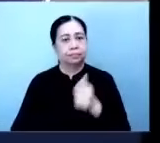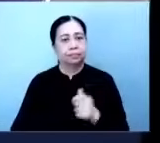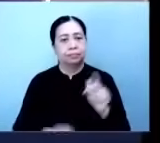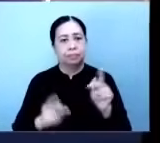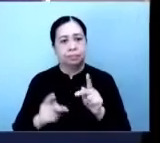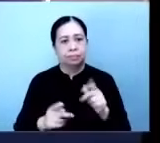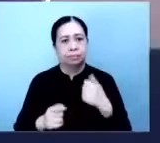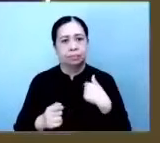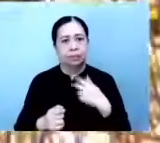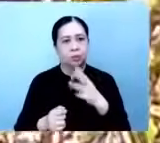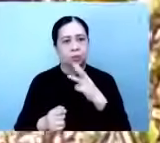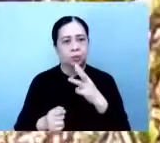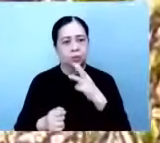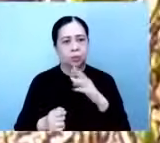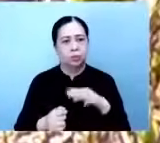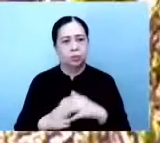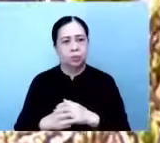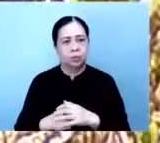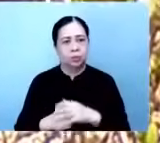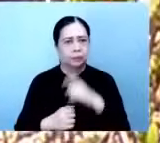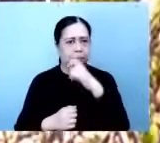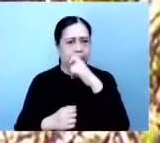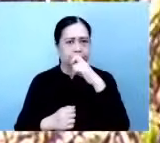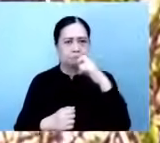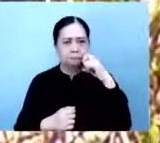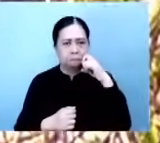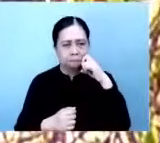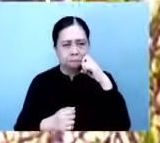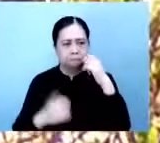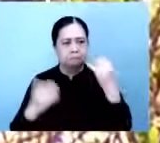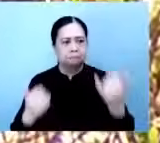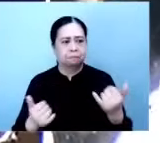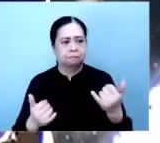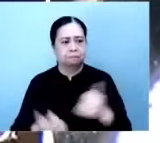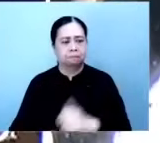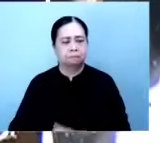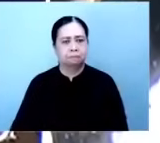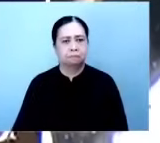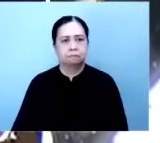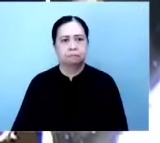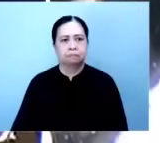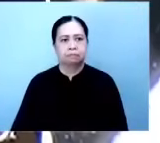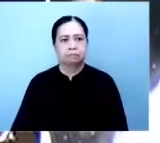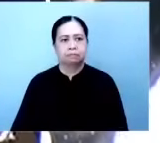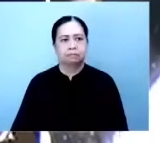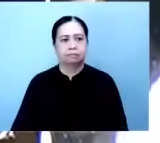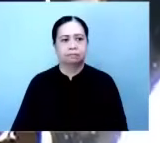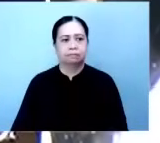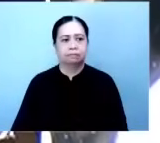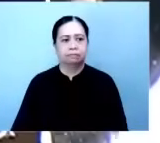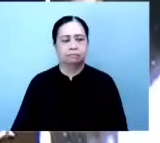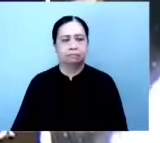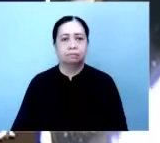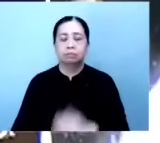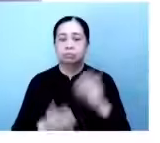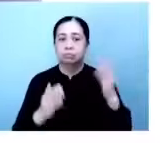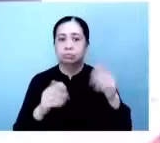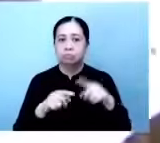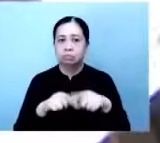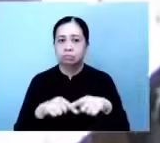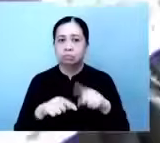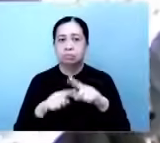may supply ng tubig. Natutuyo na ang mga ilog sa lungsod. Karamihan, sa balon na lang umaasa, pero pati